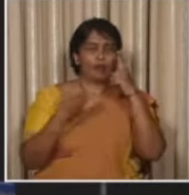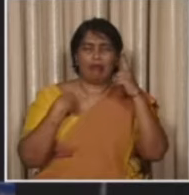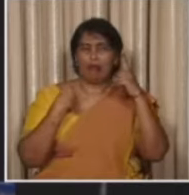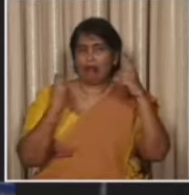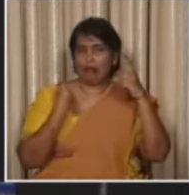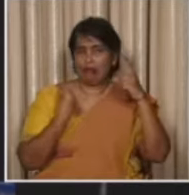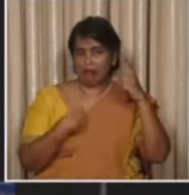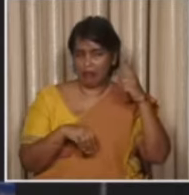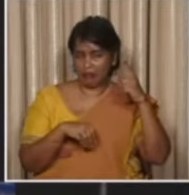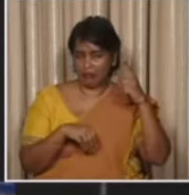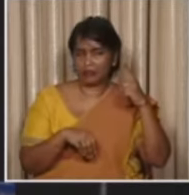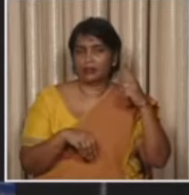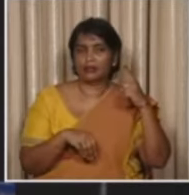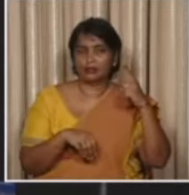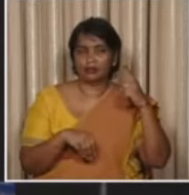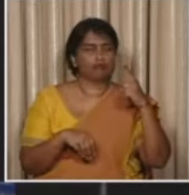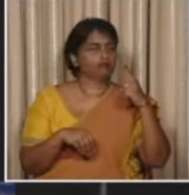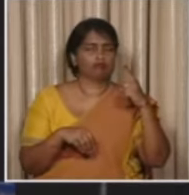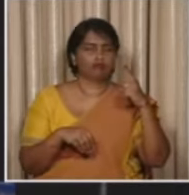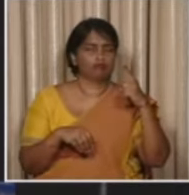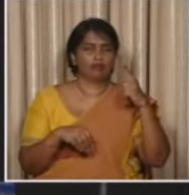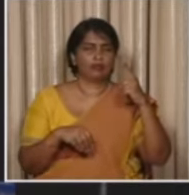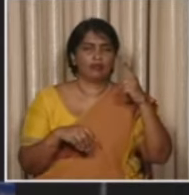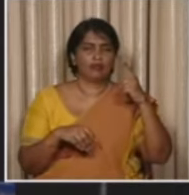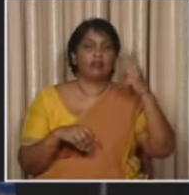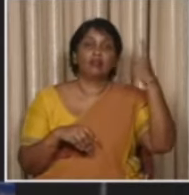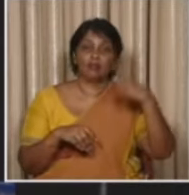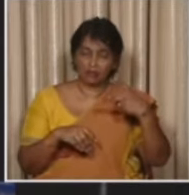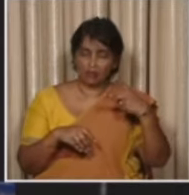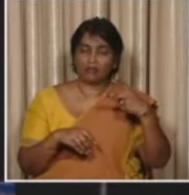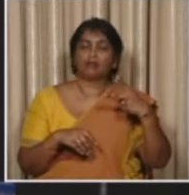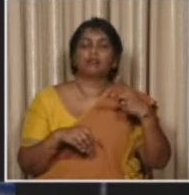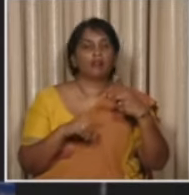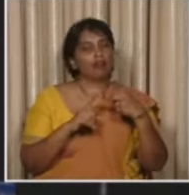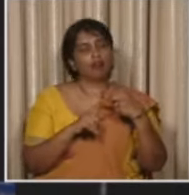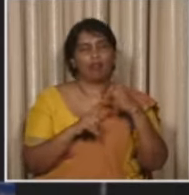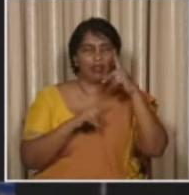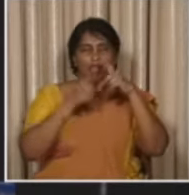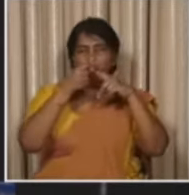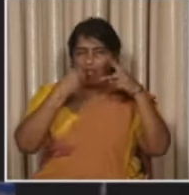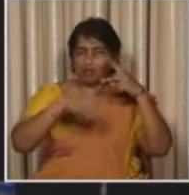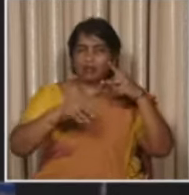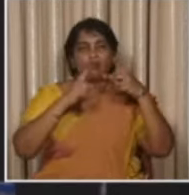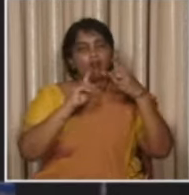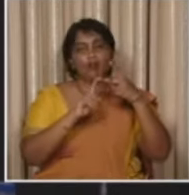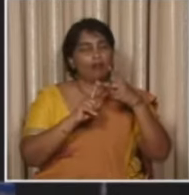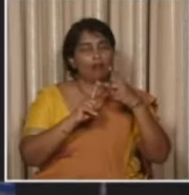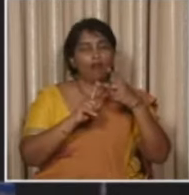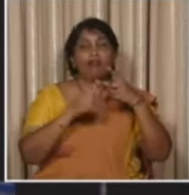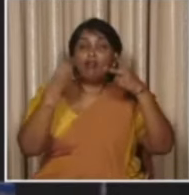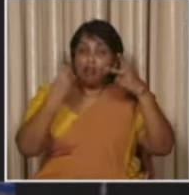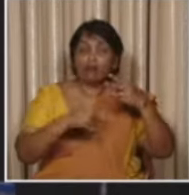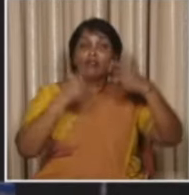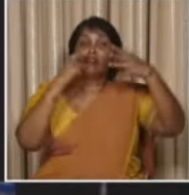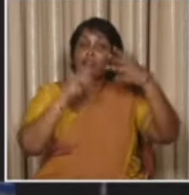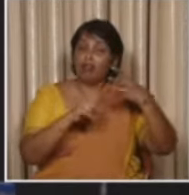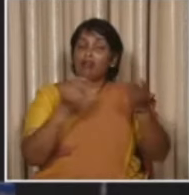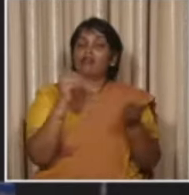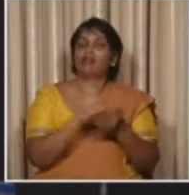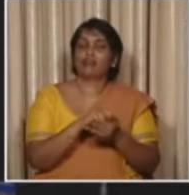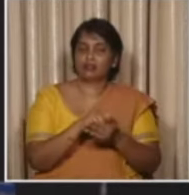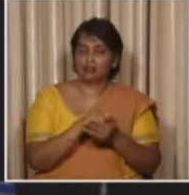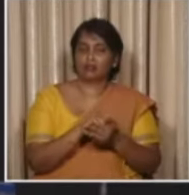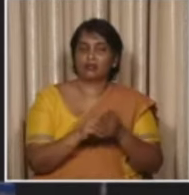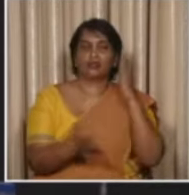මේ රිසල්ට් එක නෙගටිව් නම් දෙවෙනි වතාවක් කරන එක ප්‍රශ්නයක් නැහැ. තුන් වතාවක් කරනවා ගරු සභාපතිතුමනි. එතනින් මේක